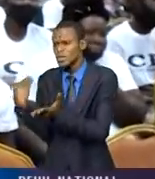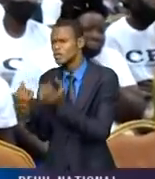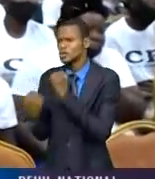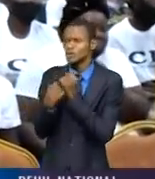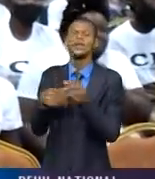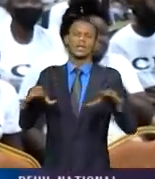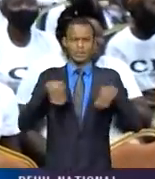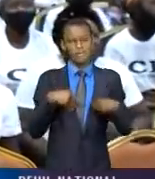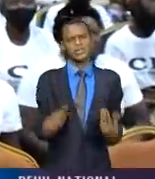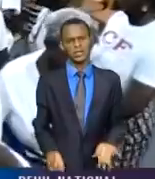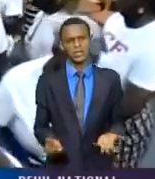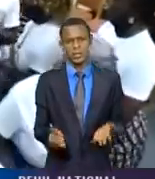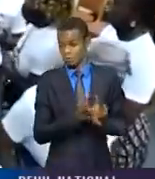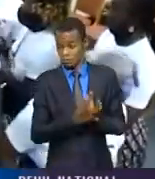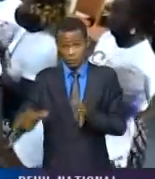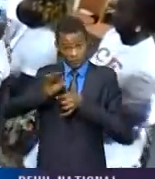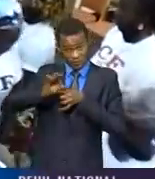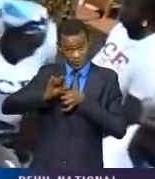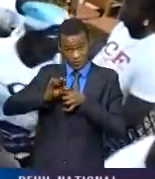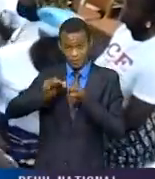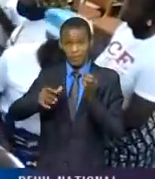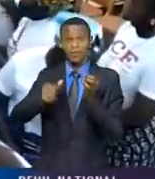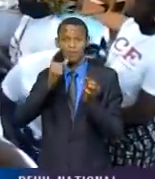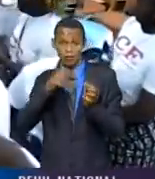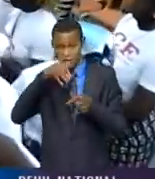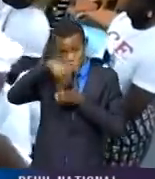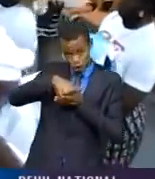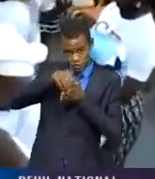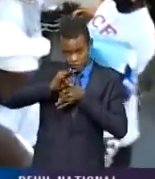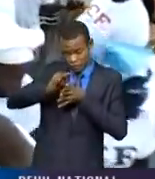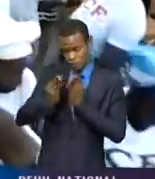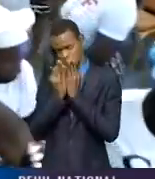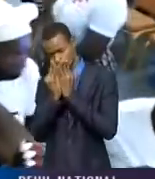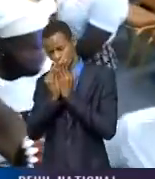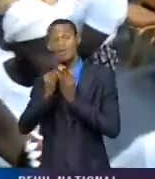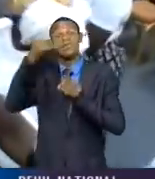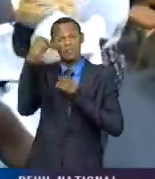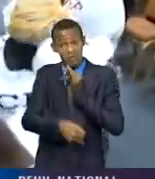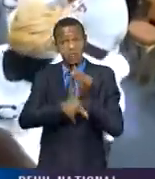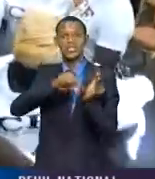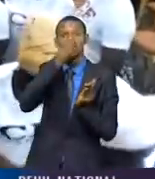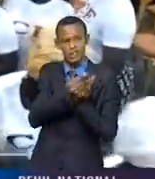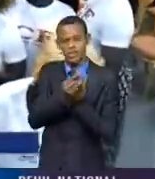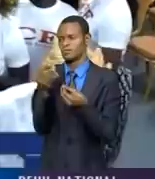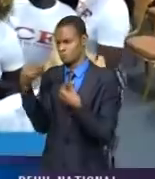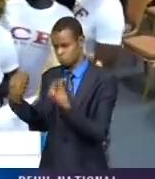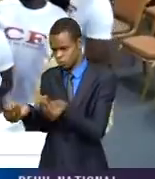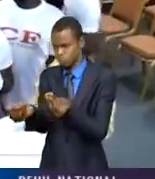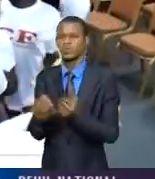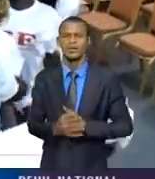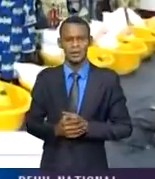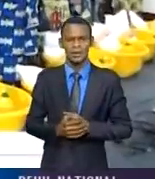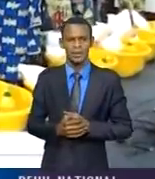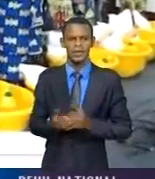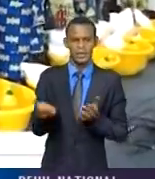cette formation les participants ont eu droit à des certificats pourra tester les connaissances acquises et pour un coup de pouce